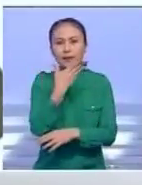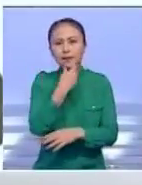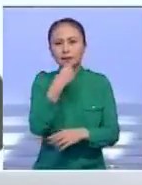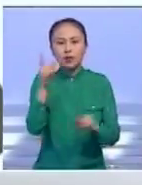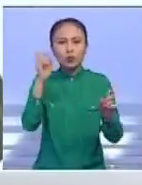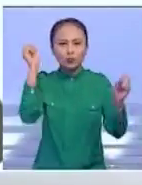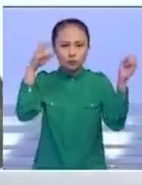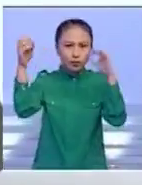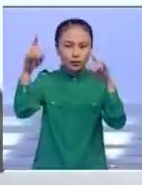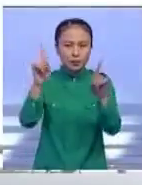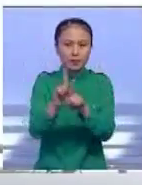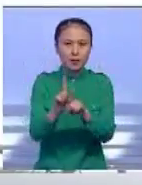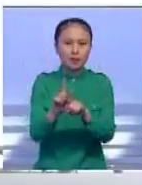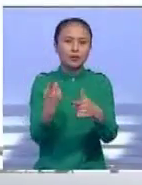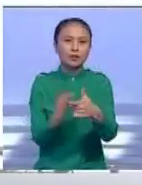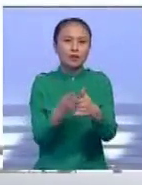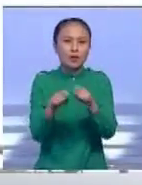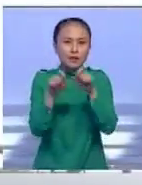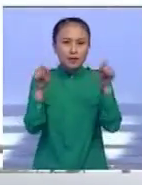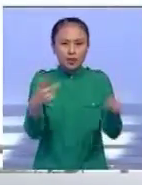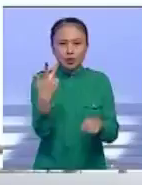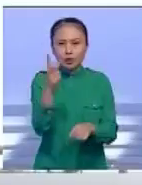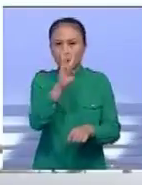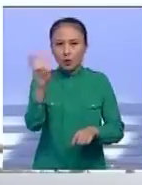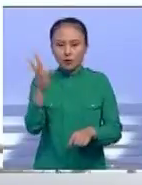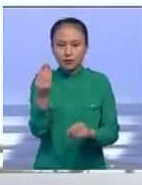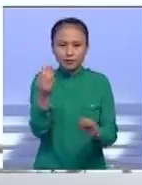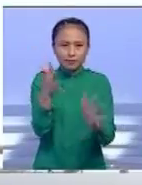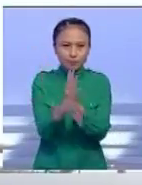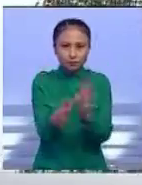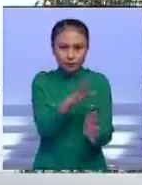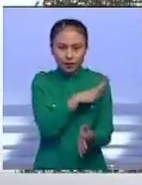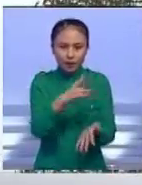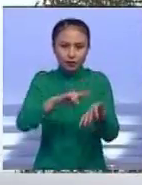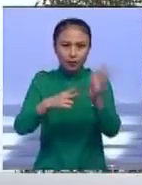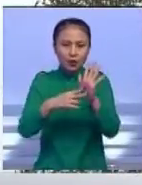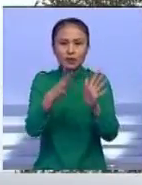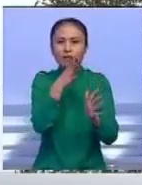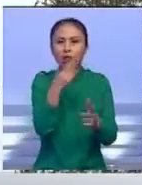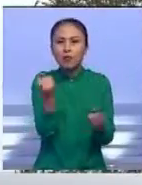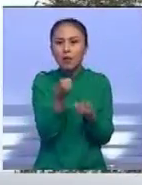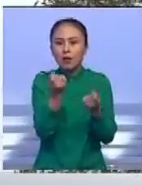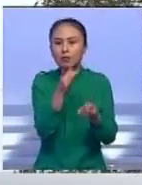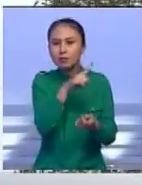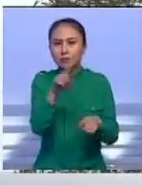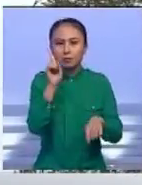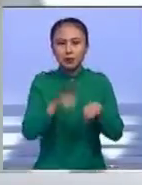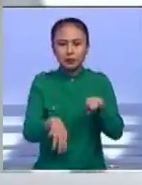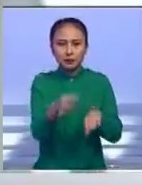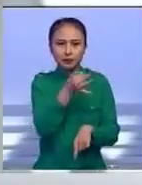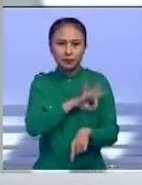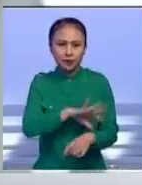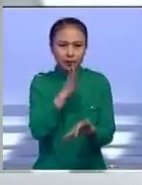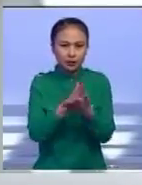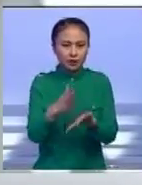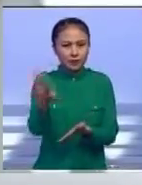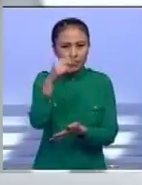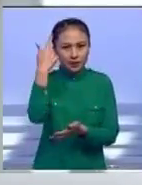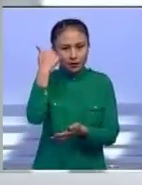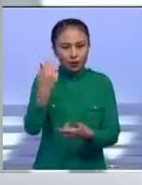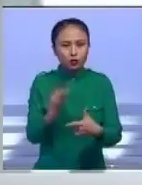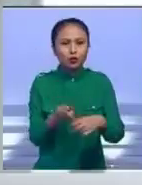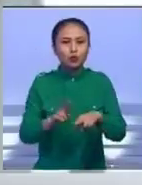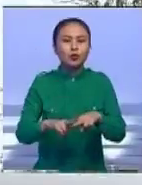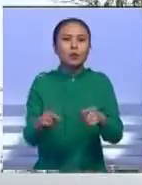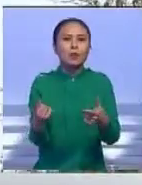алатын шамдар жарықтандырып тұр. Бұл мақсатқа 3 миллион теңге жұмсалған. Жоба қысқа мерзімде тиімділігін дәлелдеді. Жергілікті әкімдіктің электр